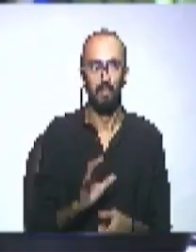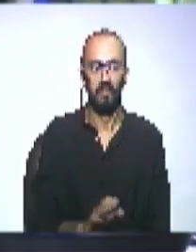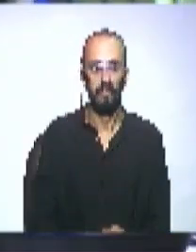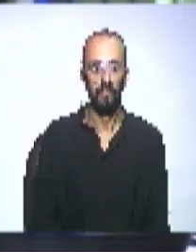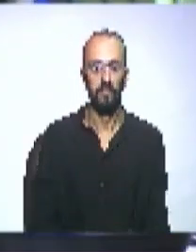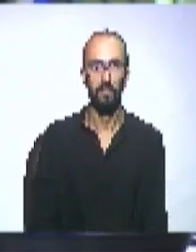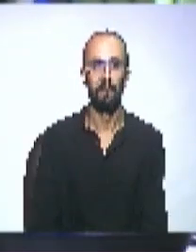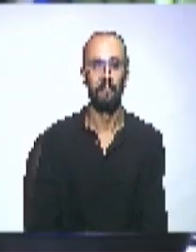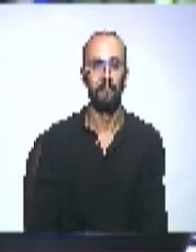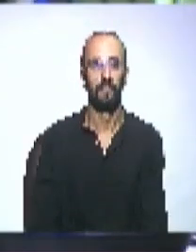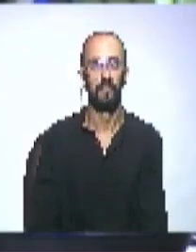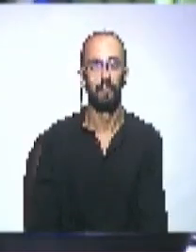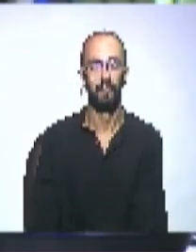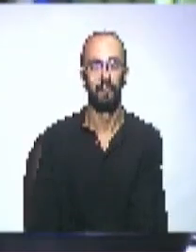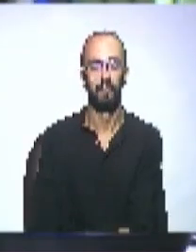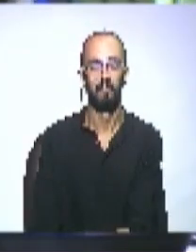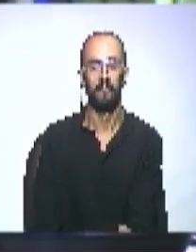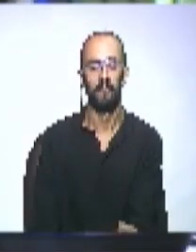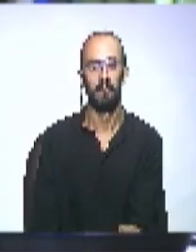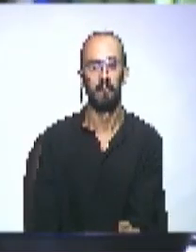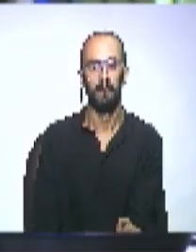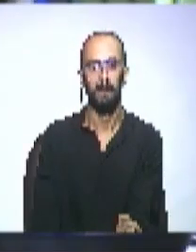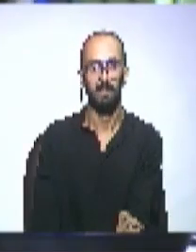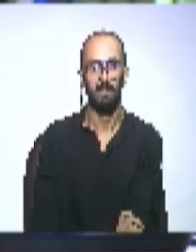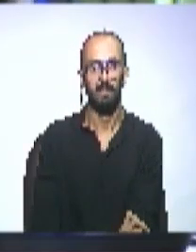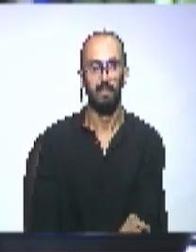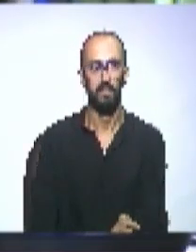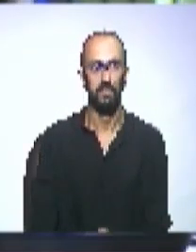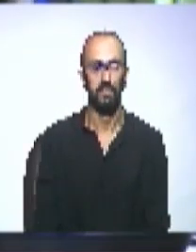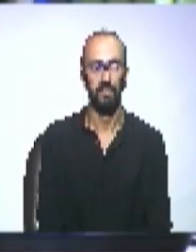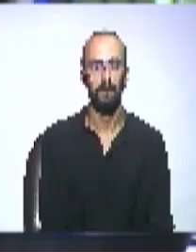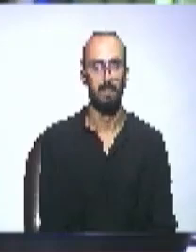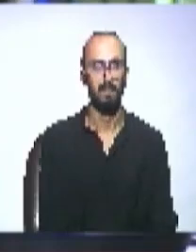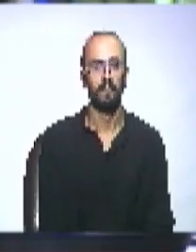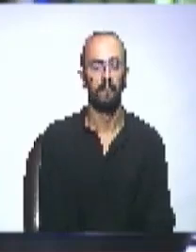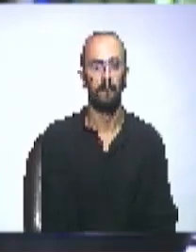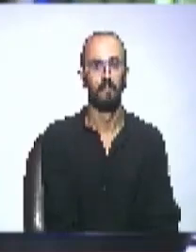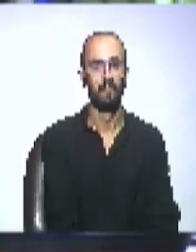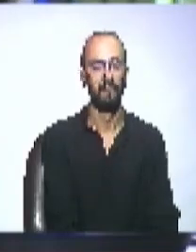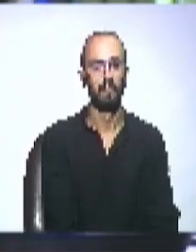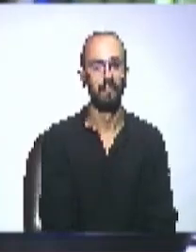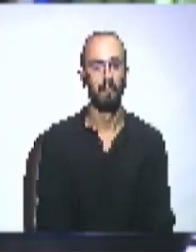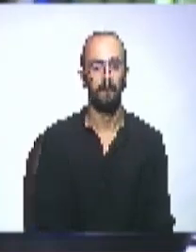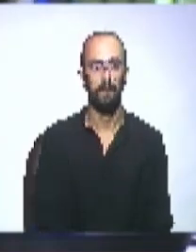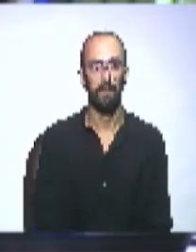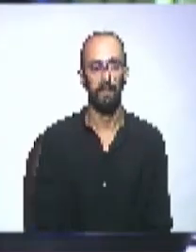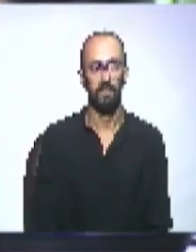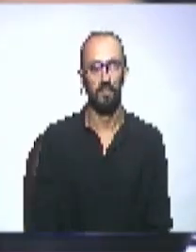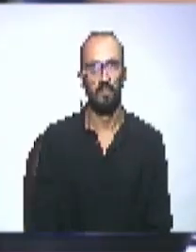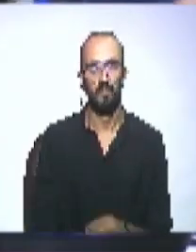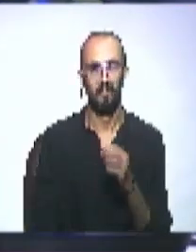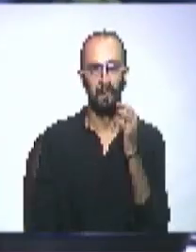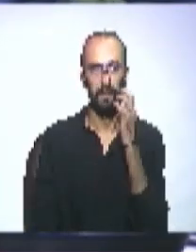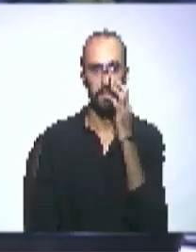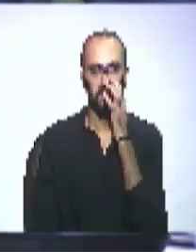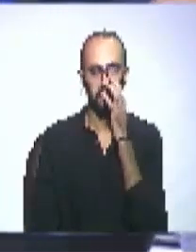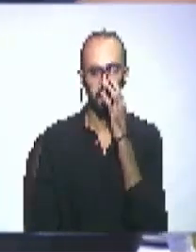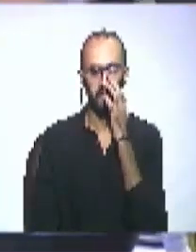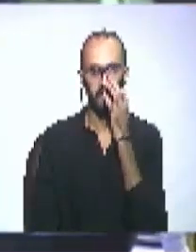يعني في توستر بيبقى فيه فرده جريل كده. ايوه. فلو ده كده اوكي. لو